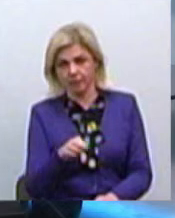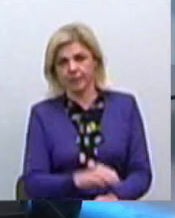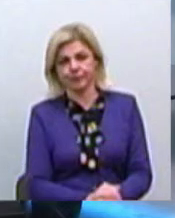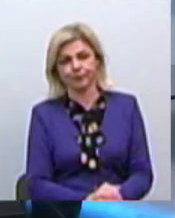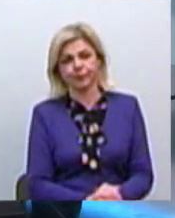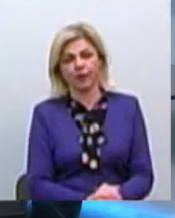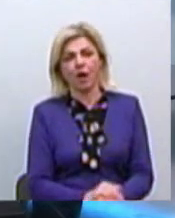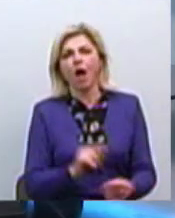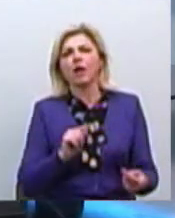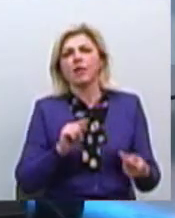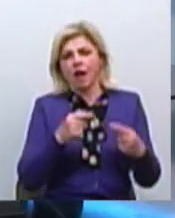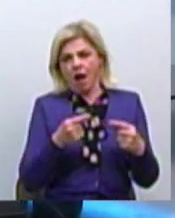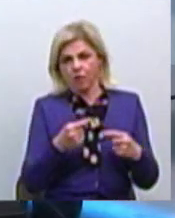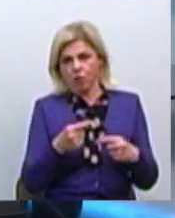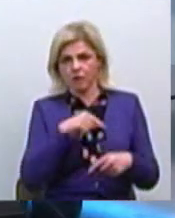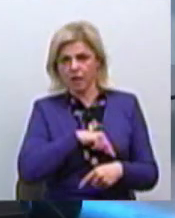Громадські організації, які,